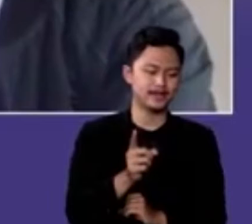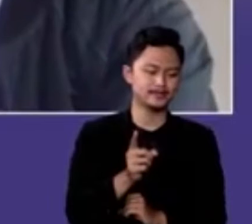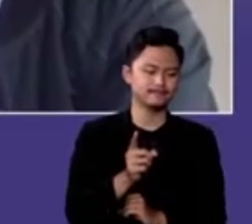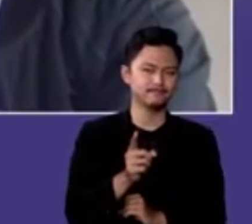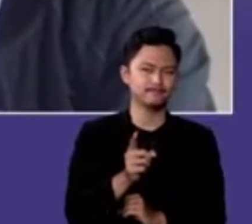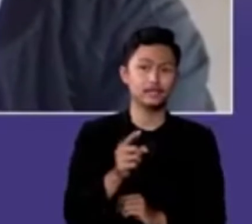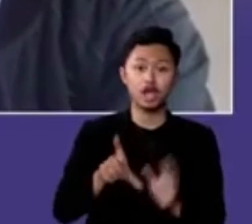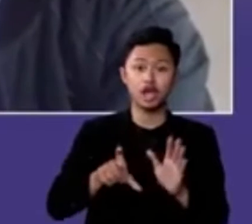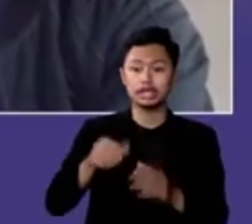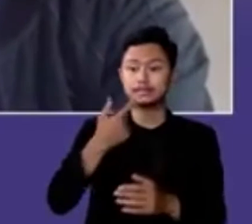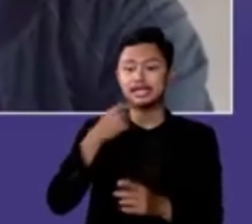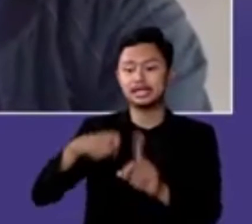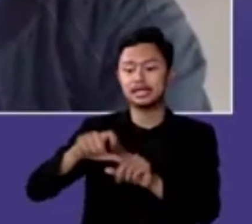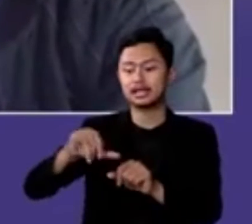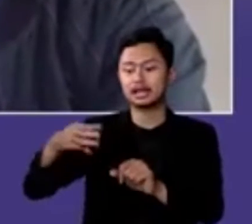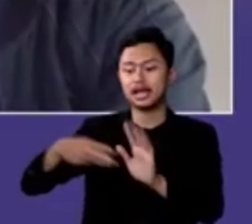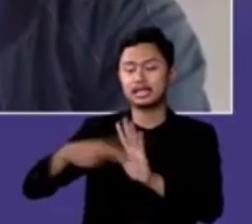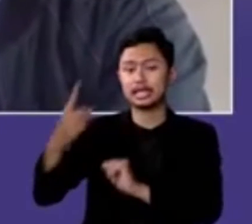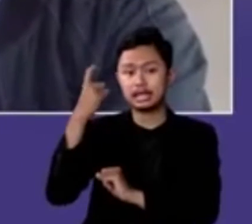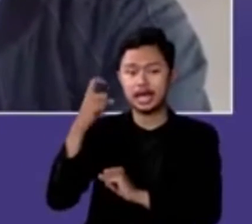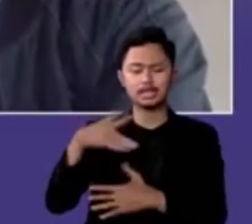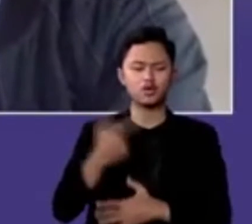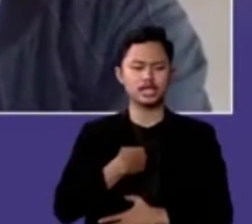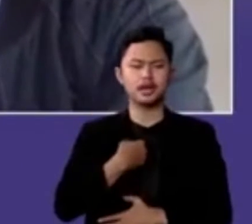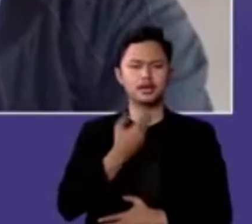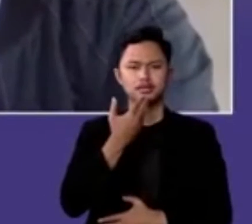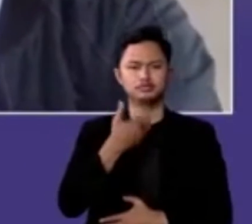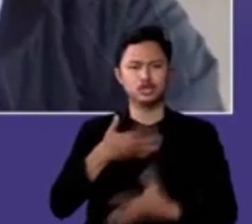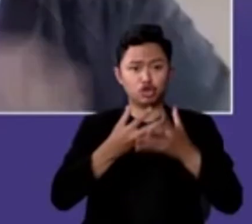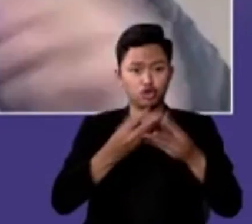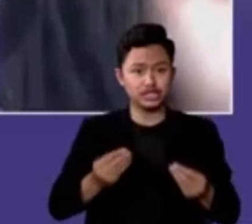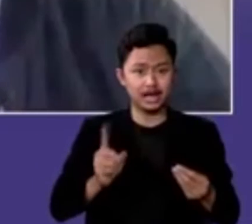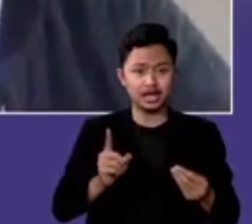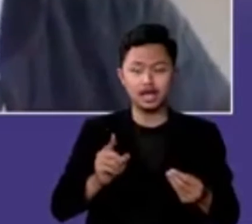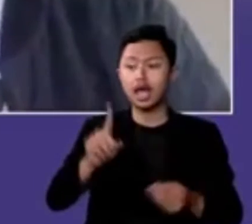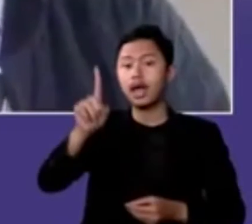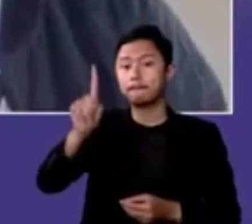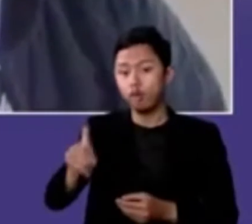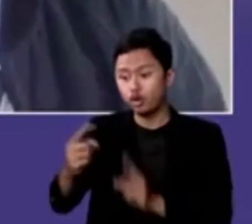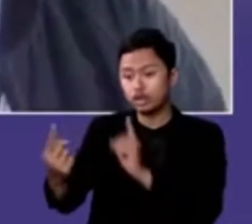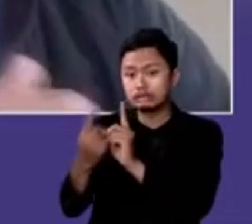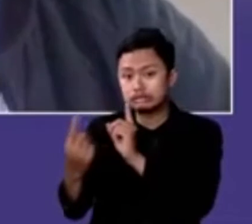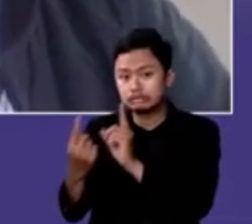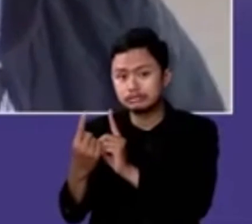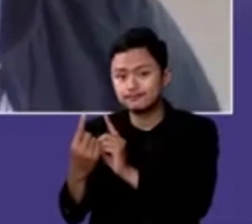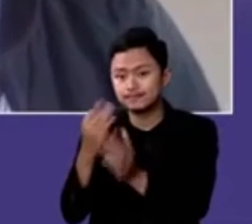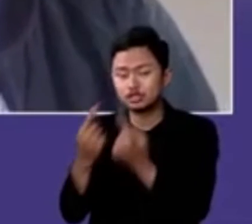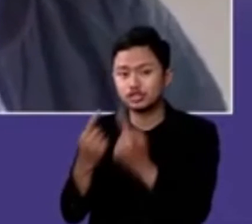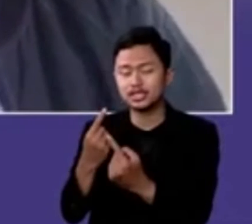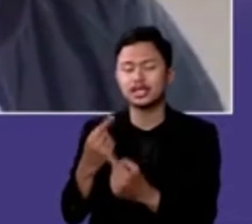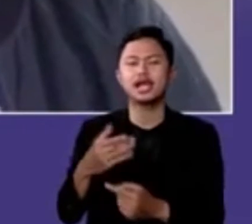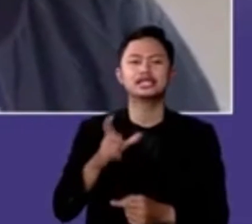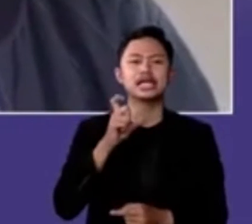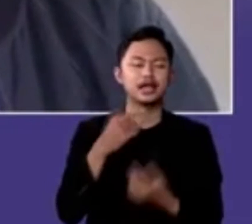apapun pertanyaan ataupun ada solusi yang akan kita cari dari tutup ngobrol Bentar ya mau gak mau kita